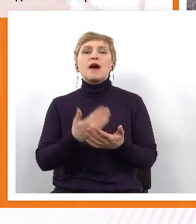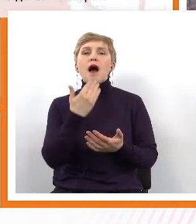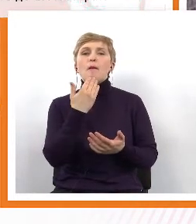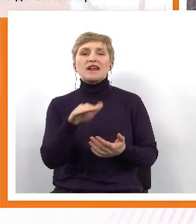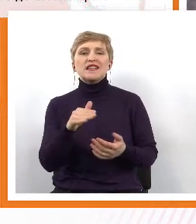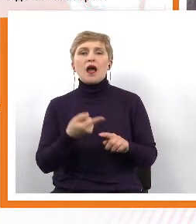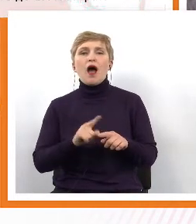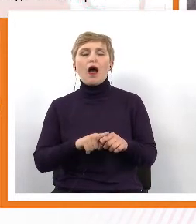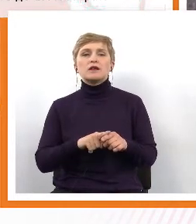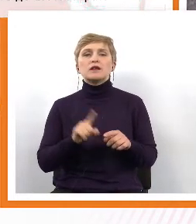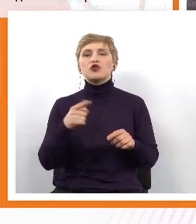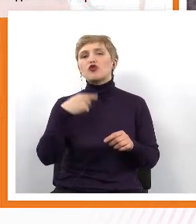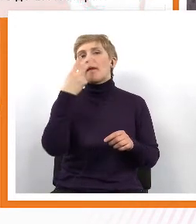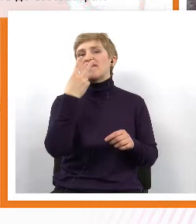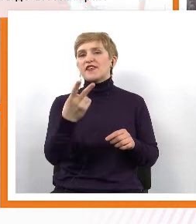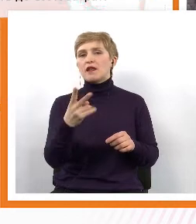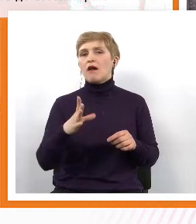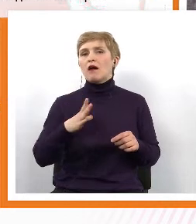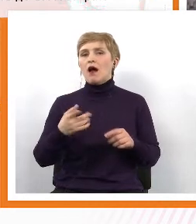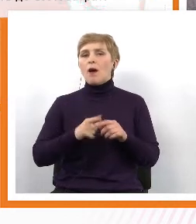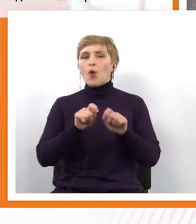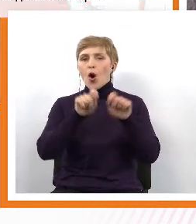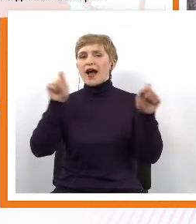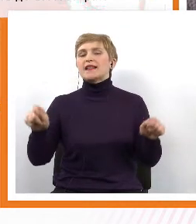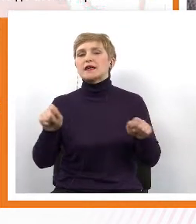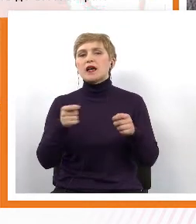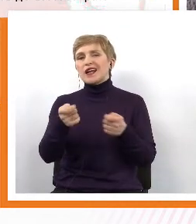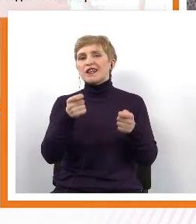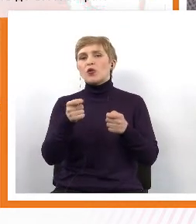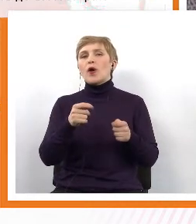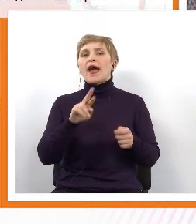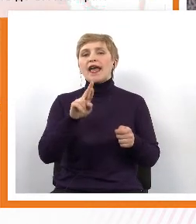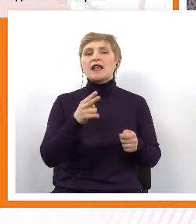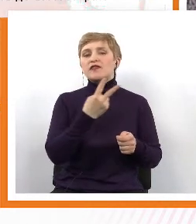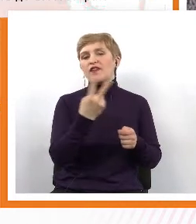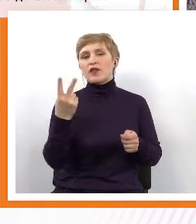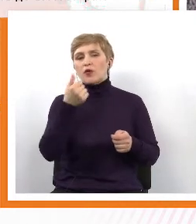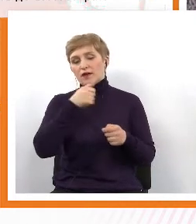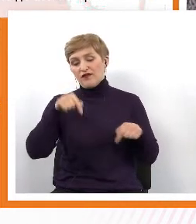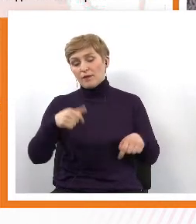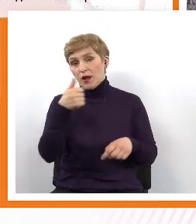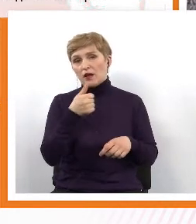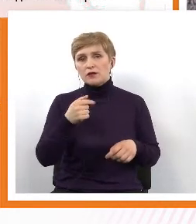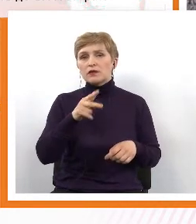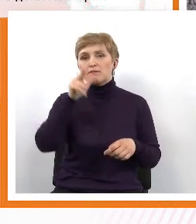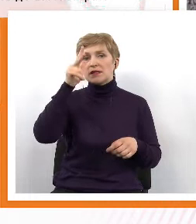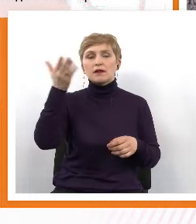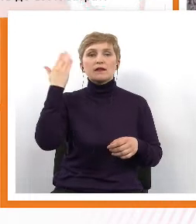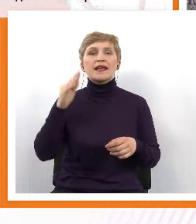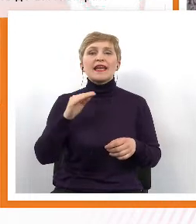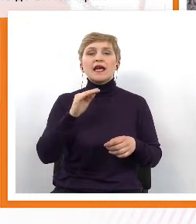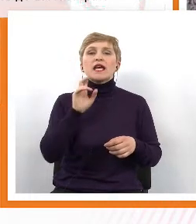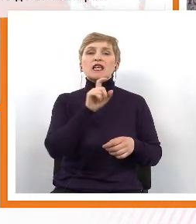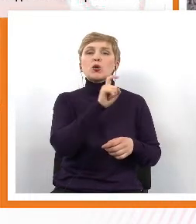это то, что мы видели по открытой регуляторике. В январе 2022 года, в этом году, вот буквально 3 месяца назад, в Иркутской